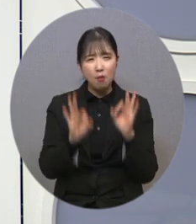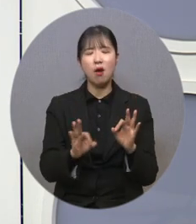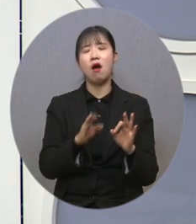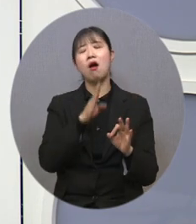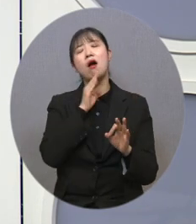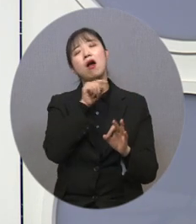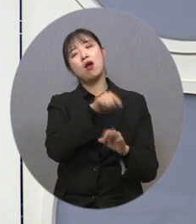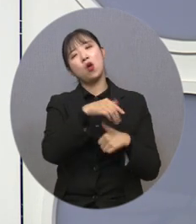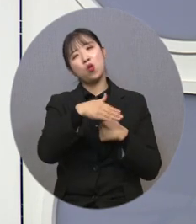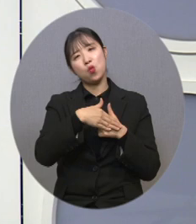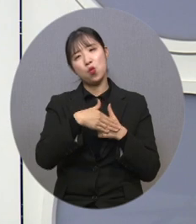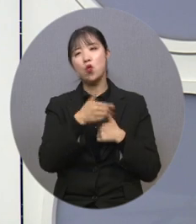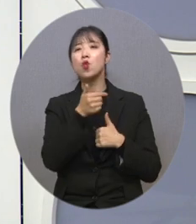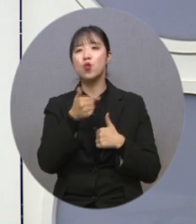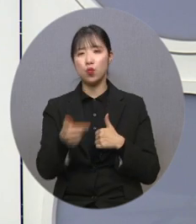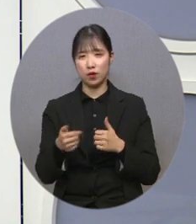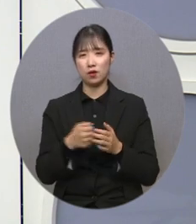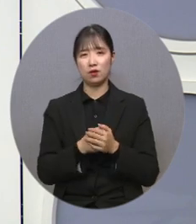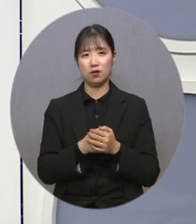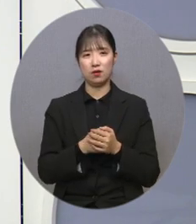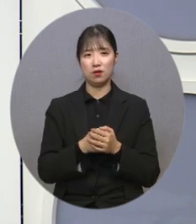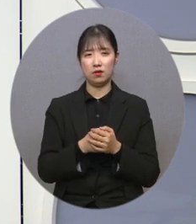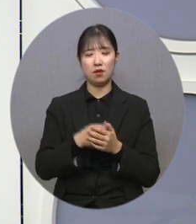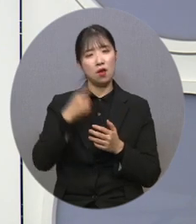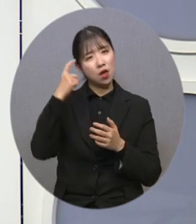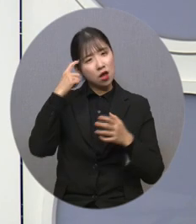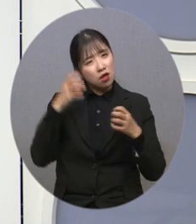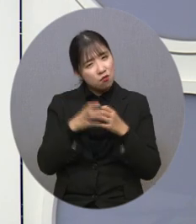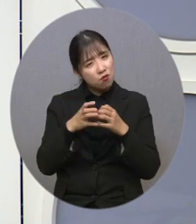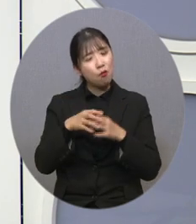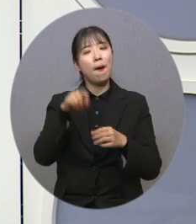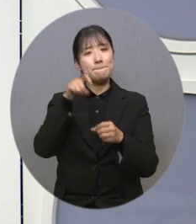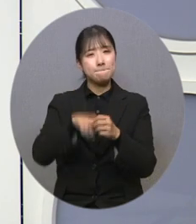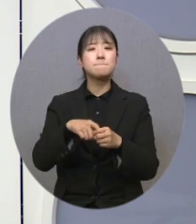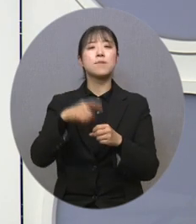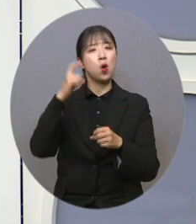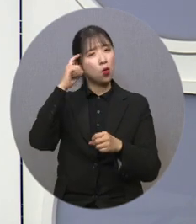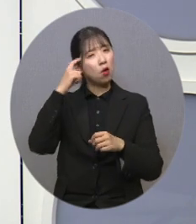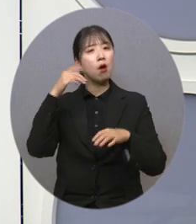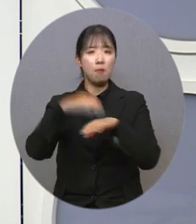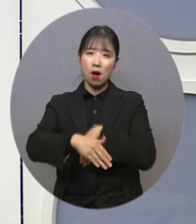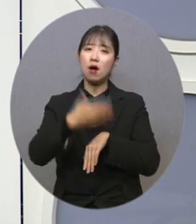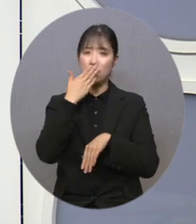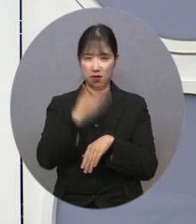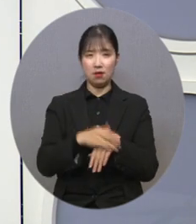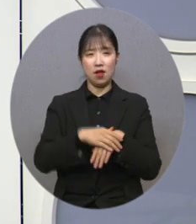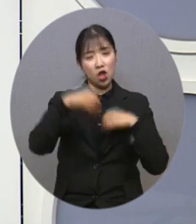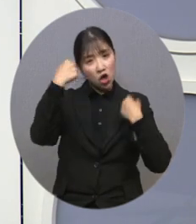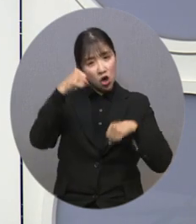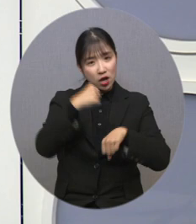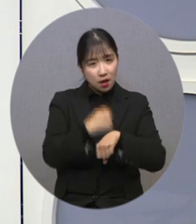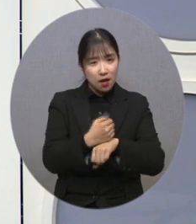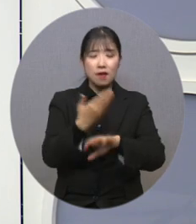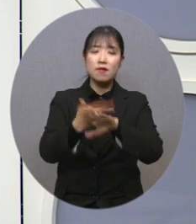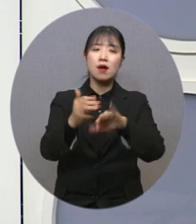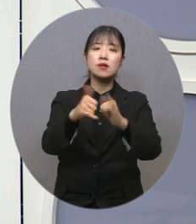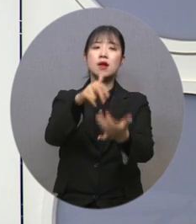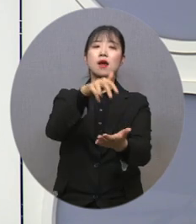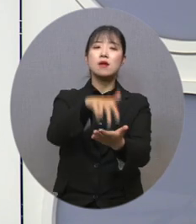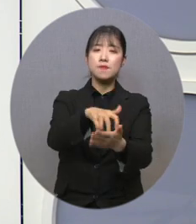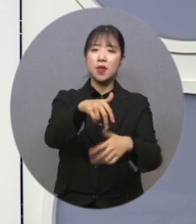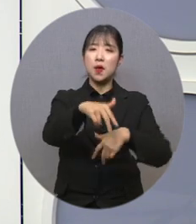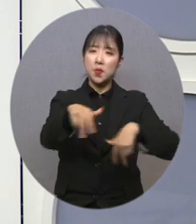큰 도움이 됐다고 생각합니다. 융합적인 사고를 더 많이 할 수 있었고 연기를 하면서 다른 사람의